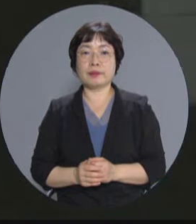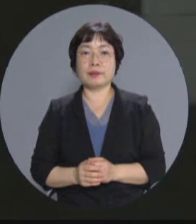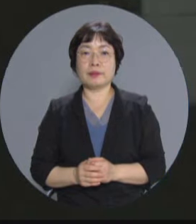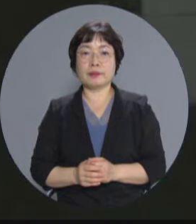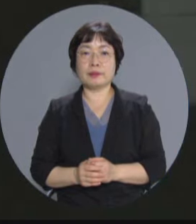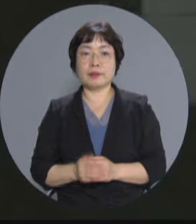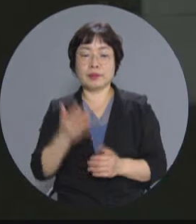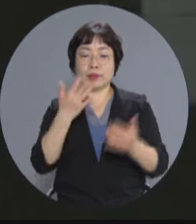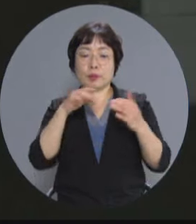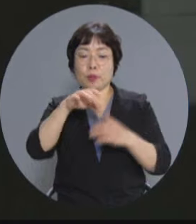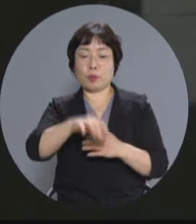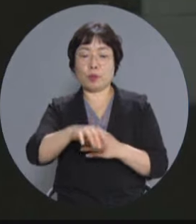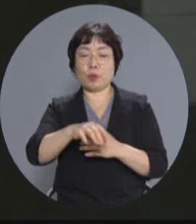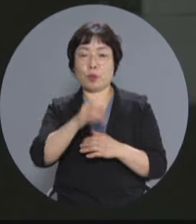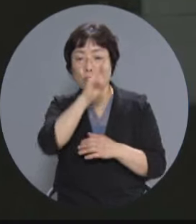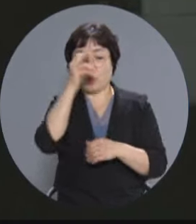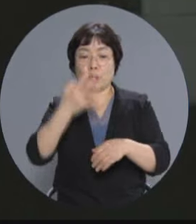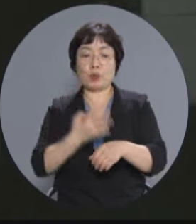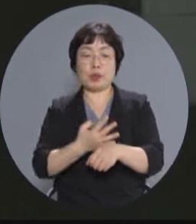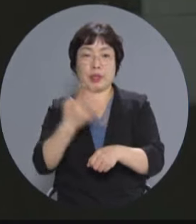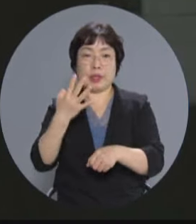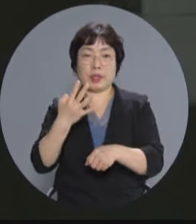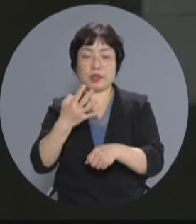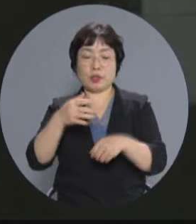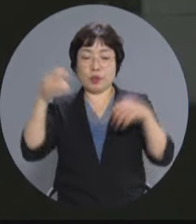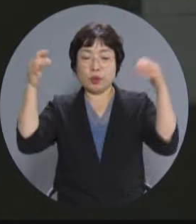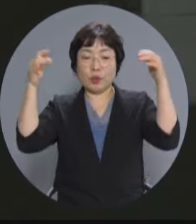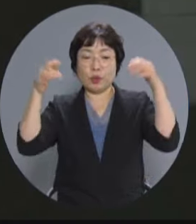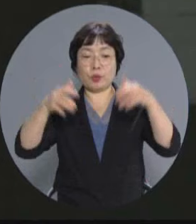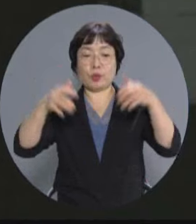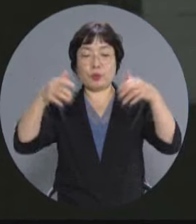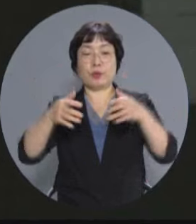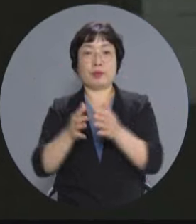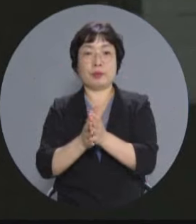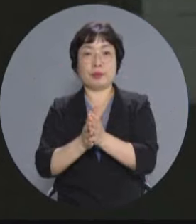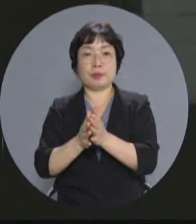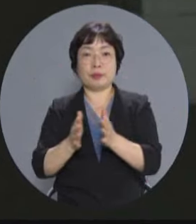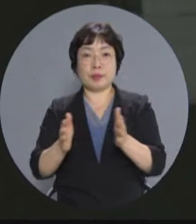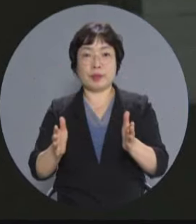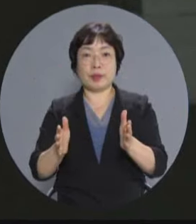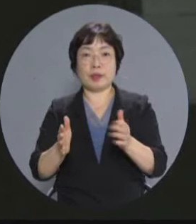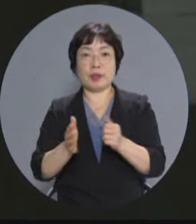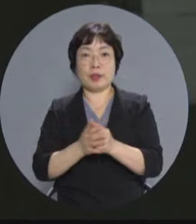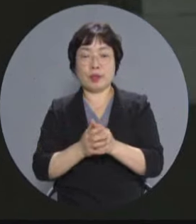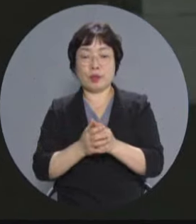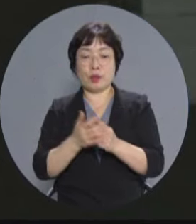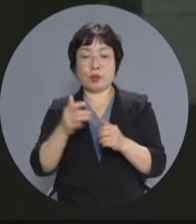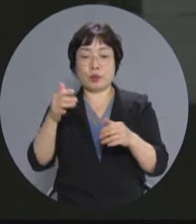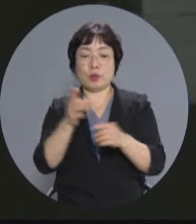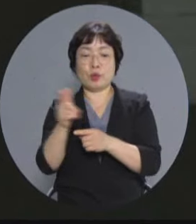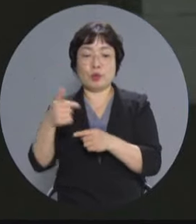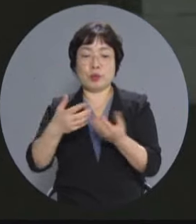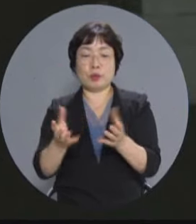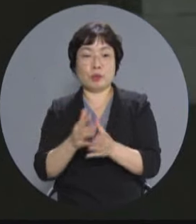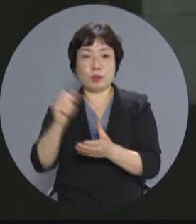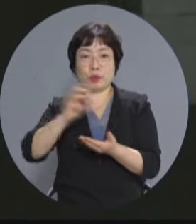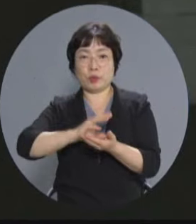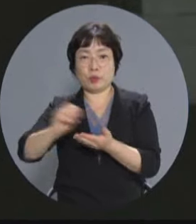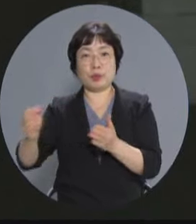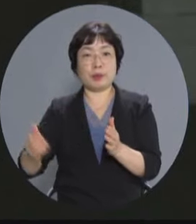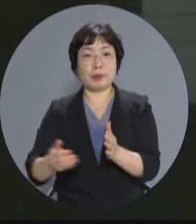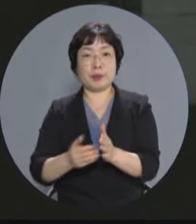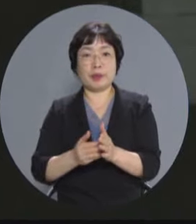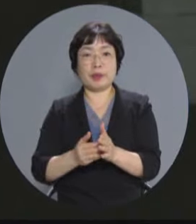네, 산불 현장에는 오후 4시부터 그야말로 반가운 단비가 내리고 있습니다. 산불 지휘본부는 현재 철수된